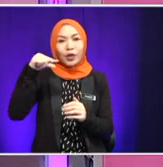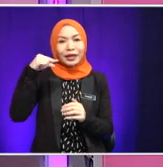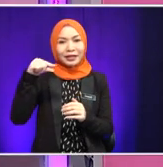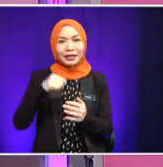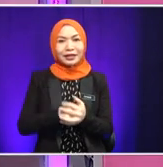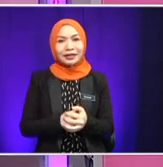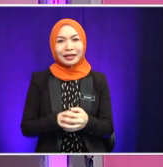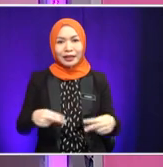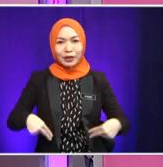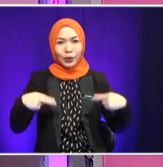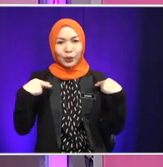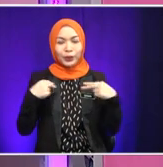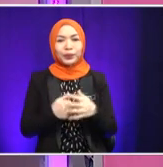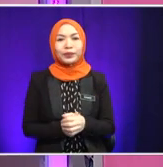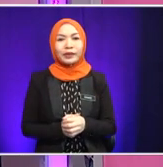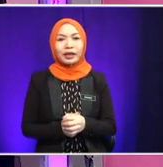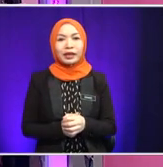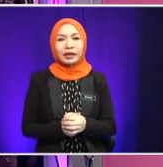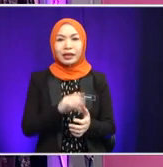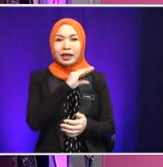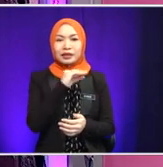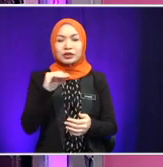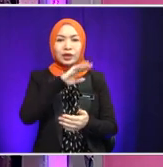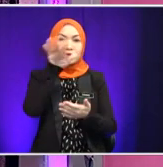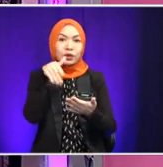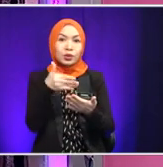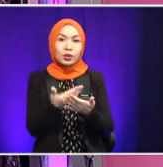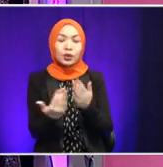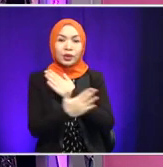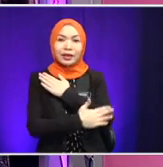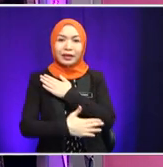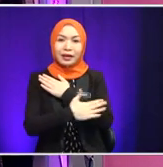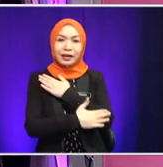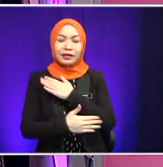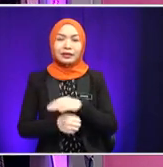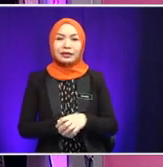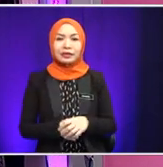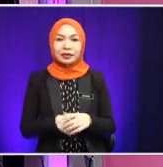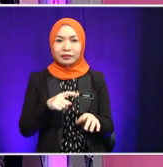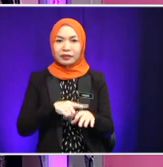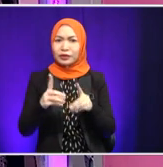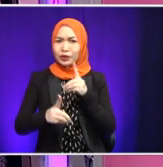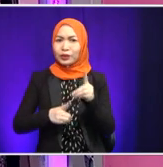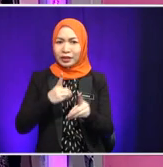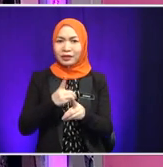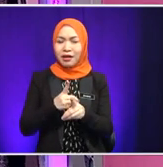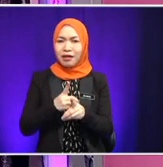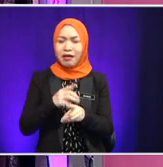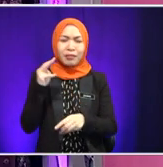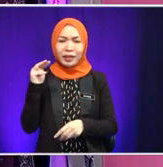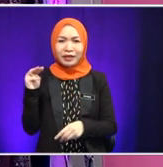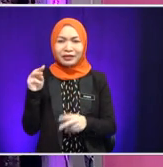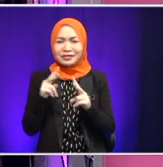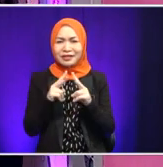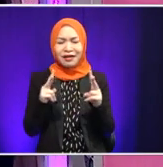ya eee yang di seluruh dunia seluruh negara di dunia yang mana ee mereka sangat eee menarik mereka sangat tapi eee